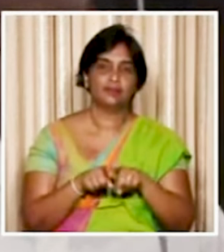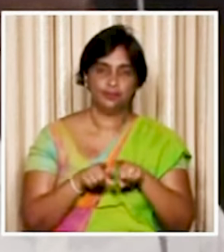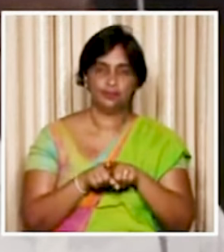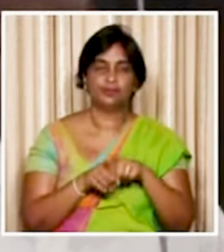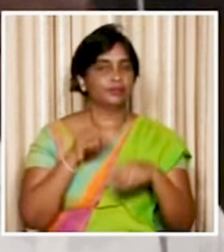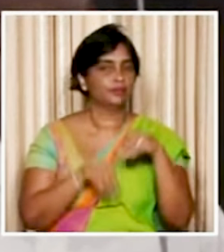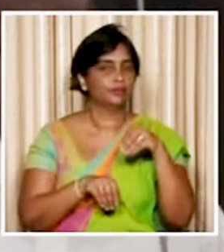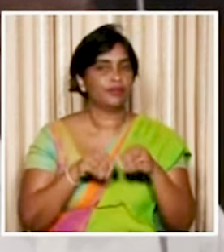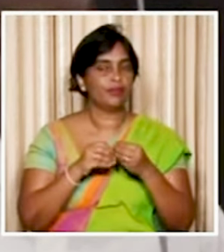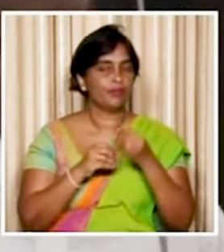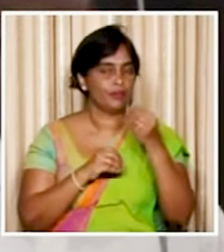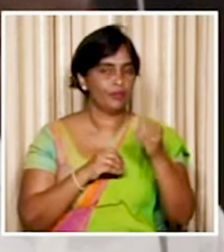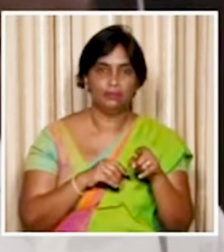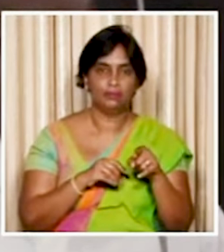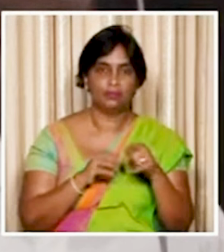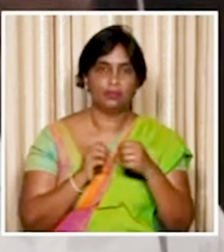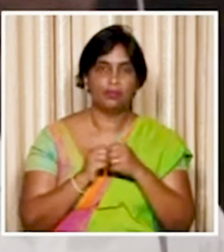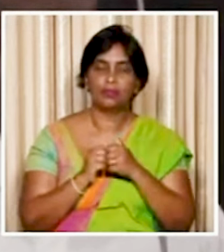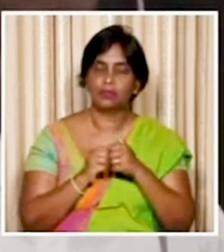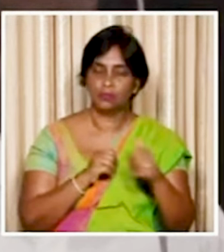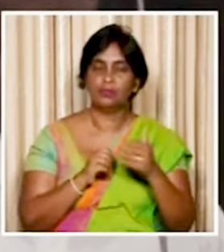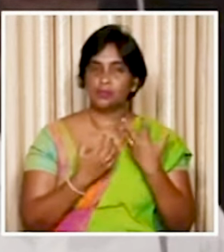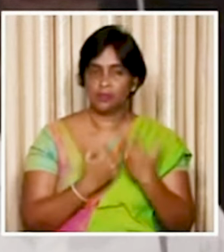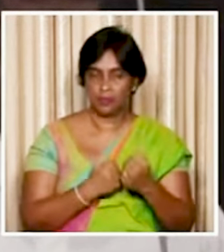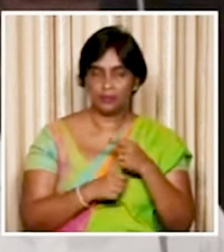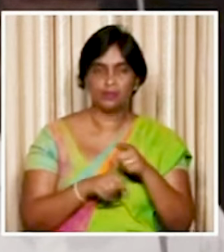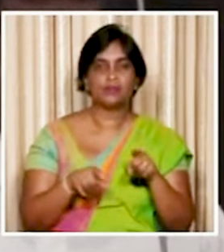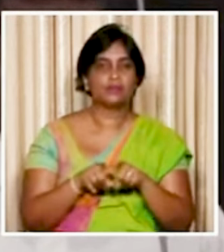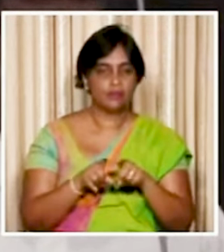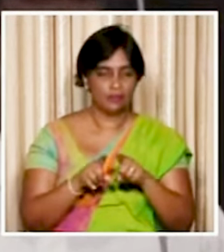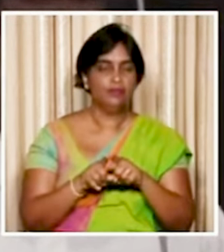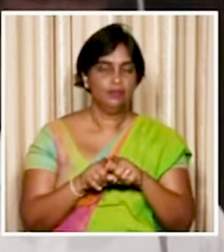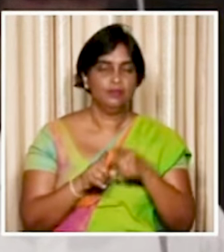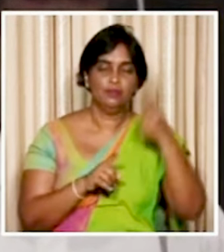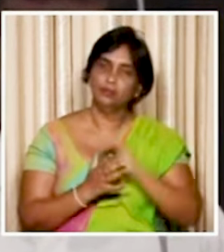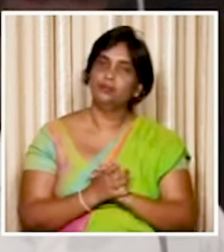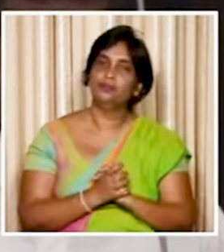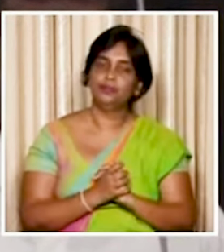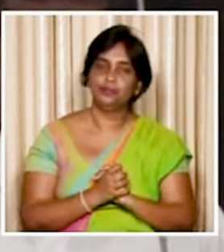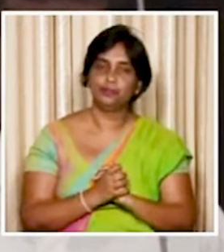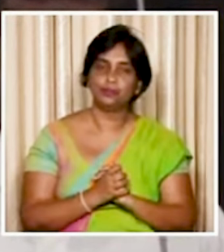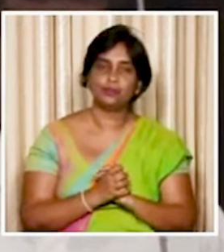பெரும்பான்மை மக்களோ சிந்திக்க வேண்டும். என்னை பொறுத்தவரையில் பொருளாதார நெருக்கடிக்கு